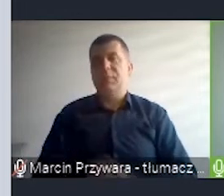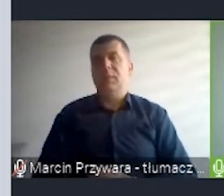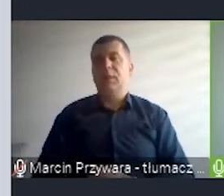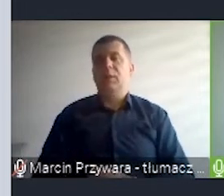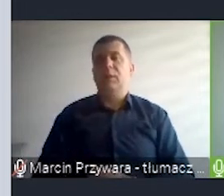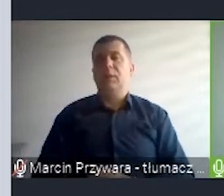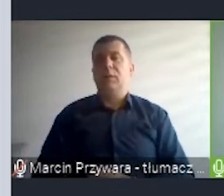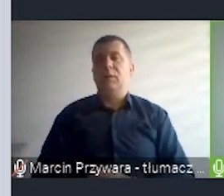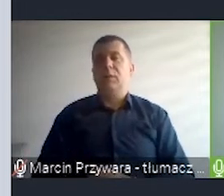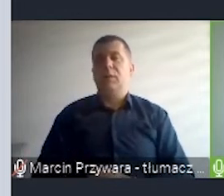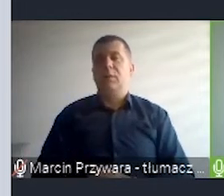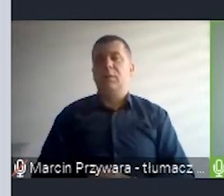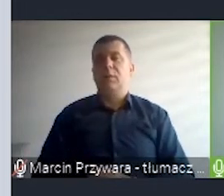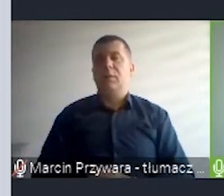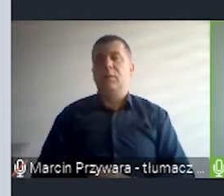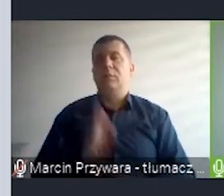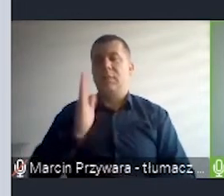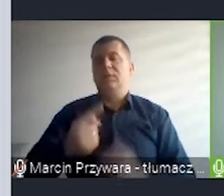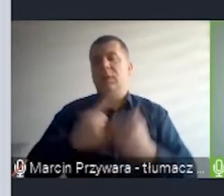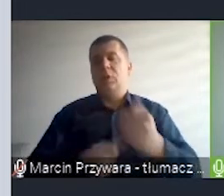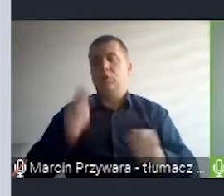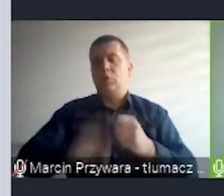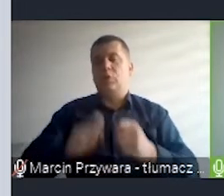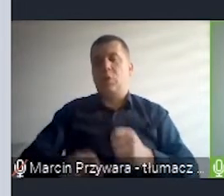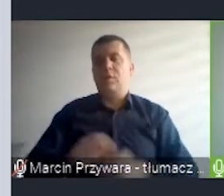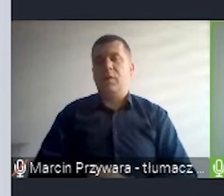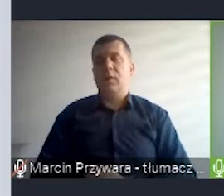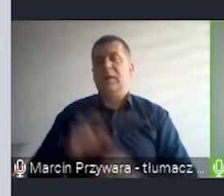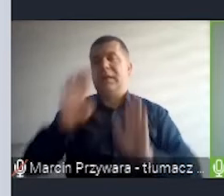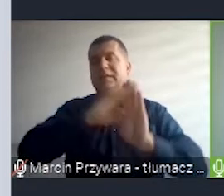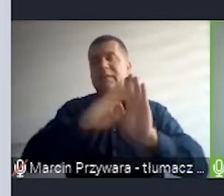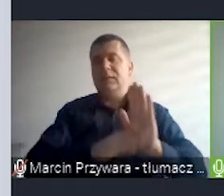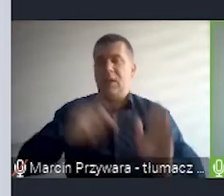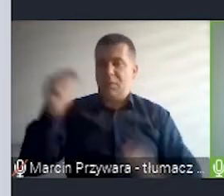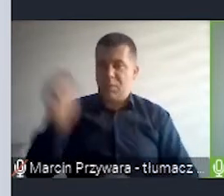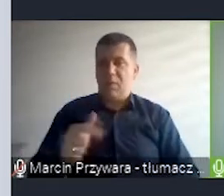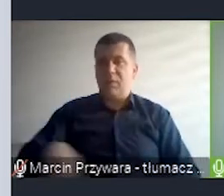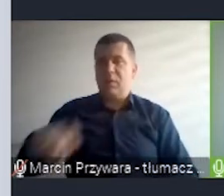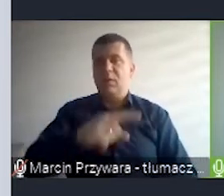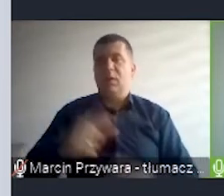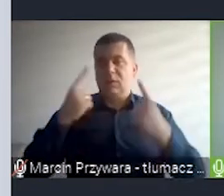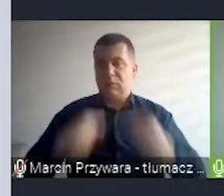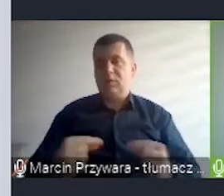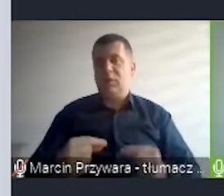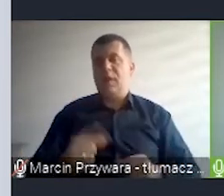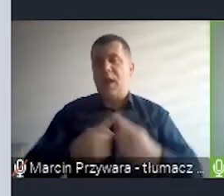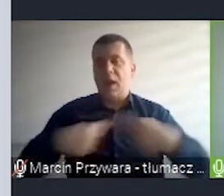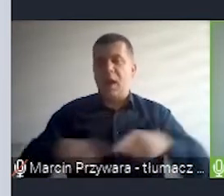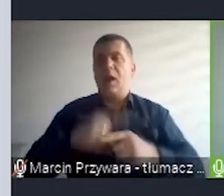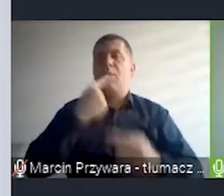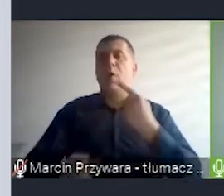tym mniejsza część z nich zostanie skontrolowana. Co do zasady powinniście się Państwo spodziewać realizacji